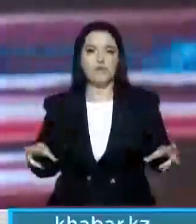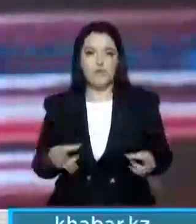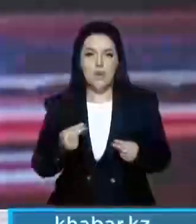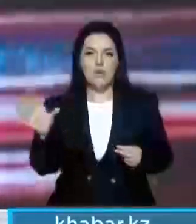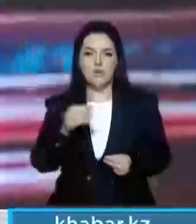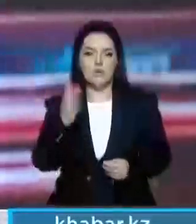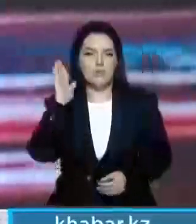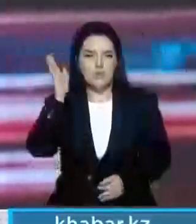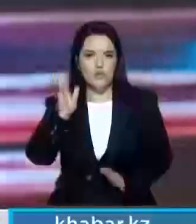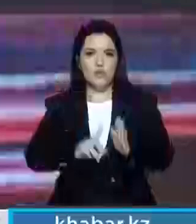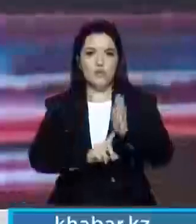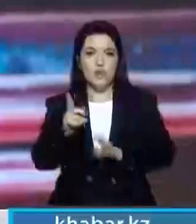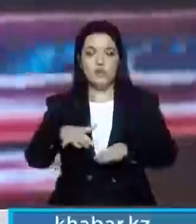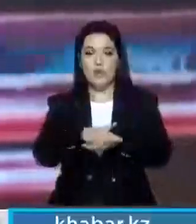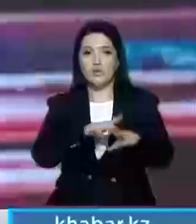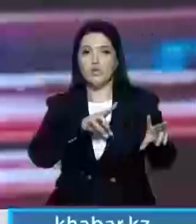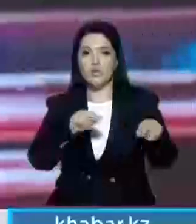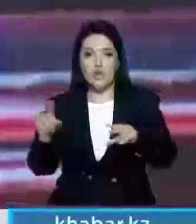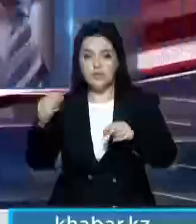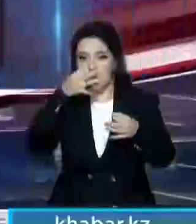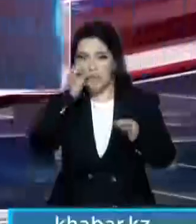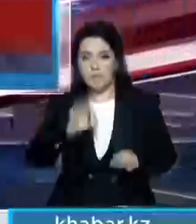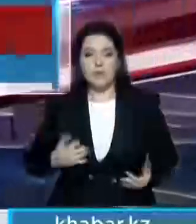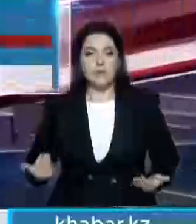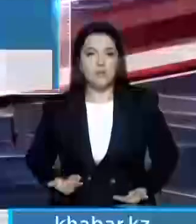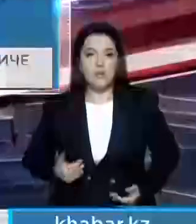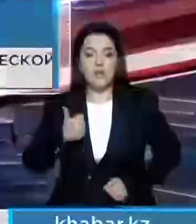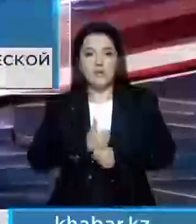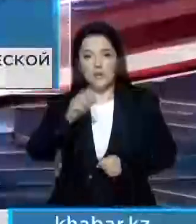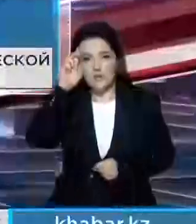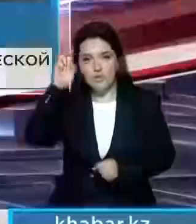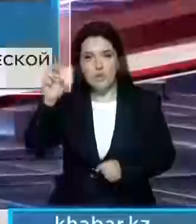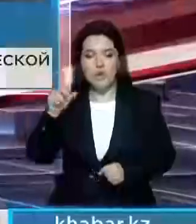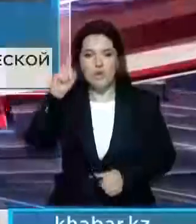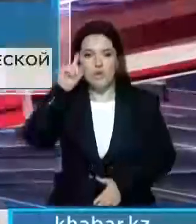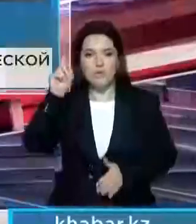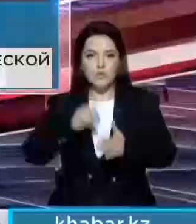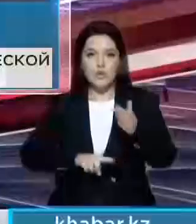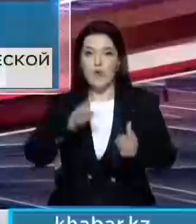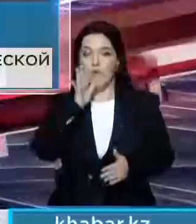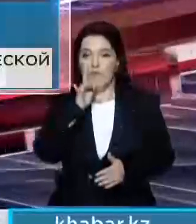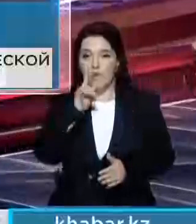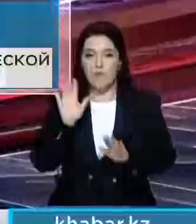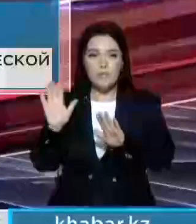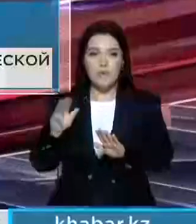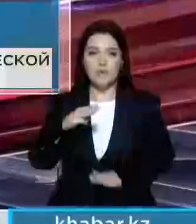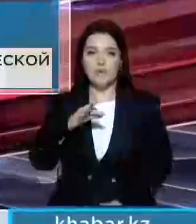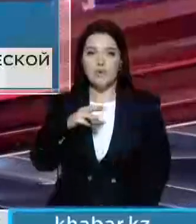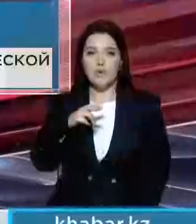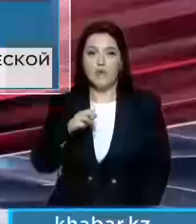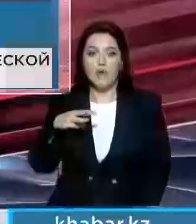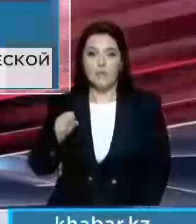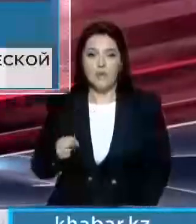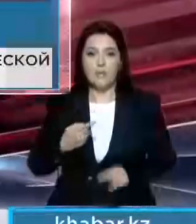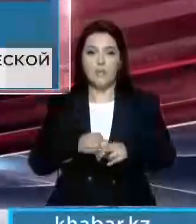во всех его будущих начинаниях, а их народу счастья и благополучия. Глава государства также выразил убежденность, что в период пребывания То Ламу на этом